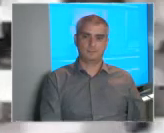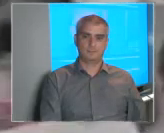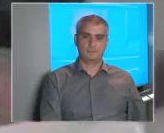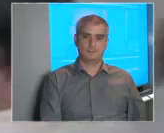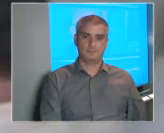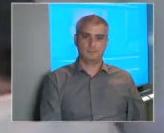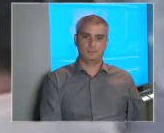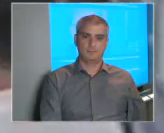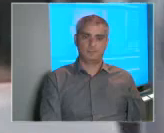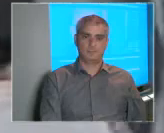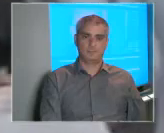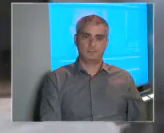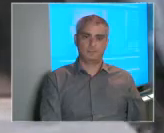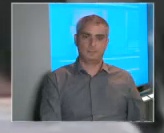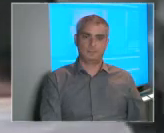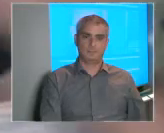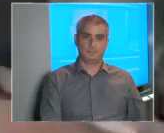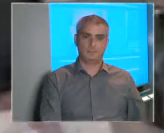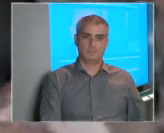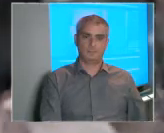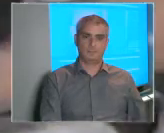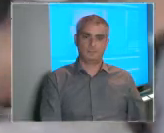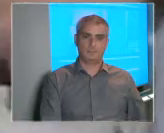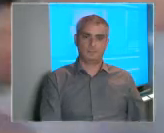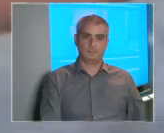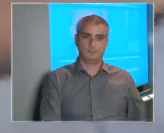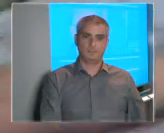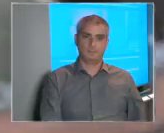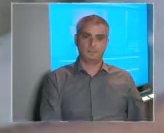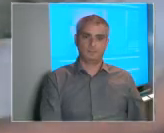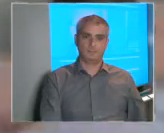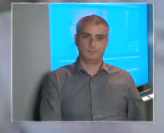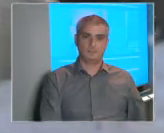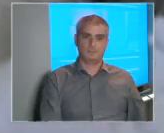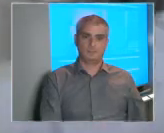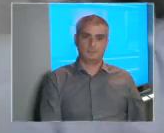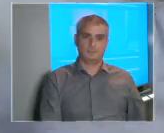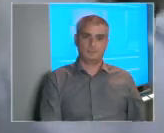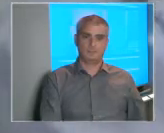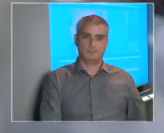Thank you.